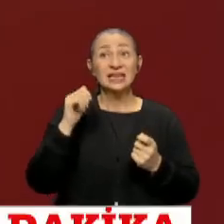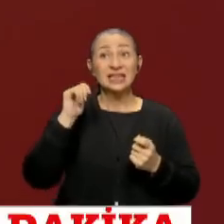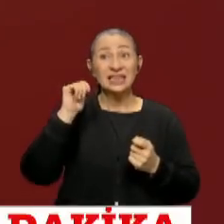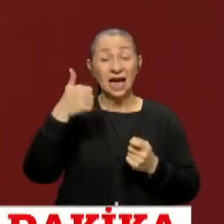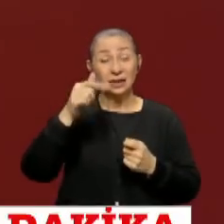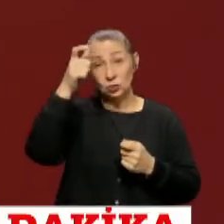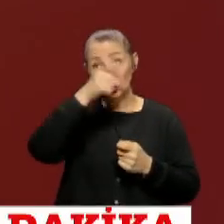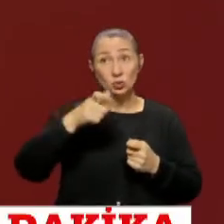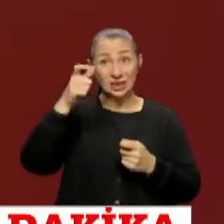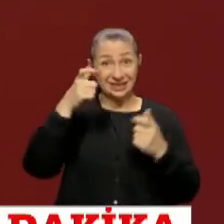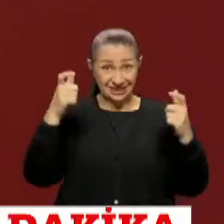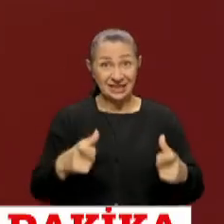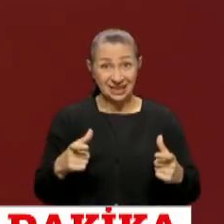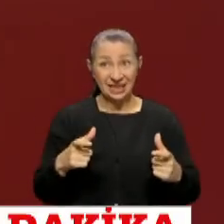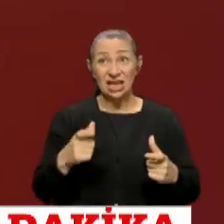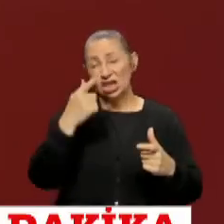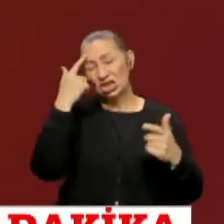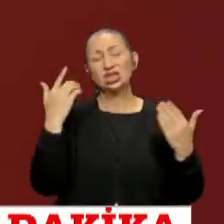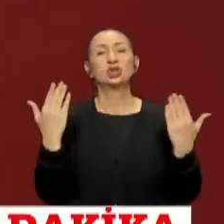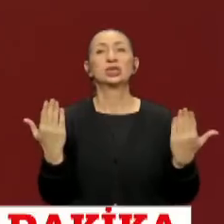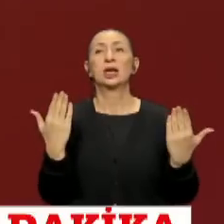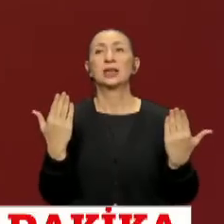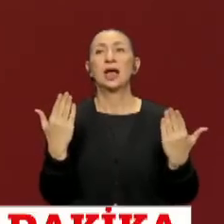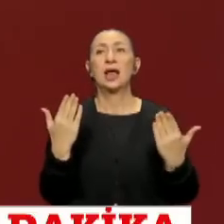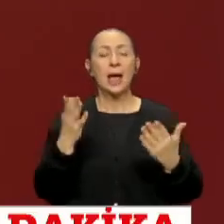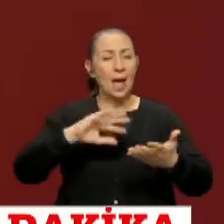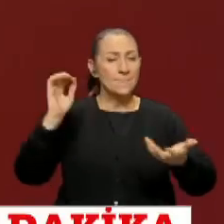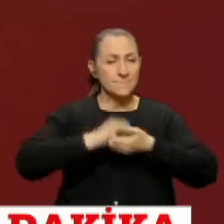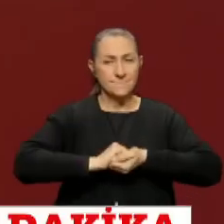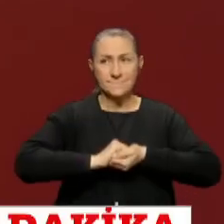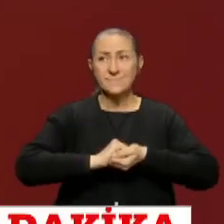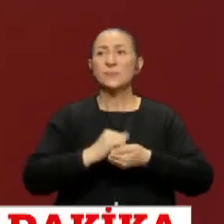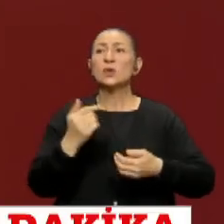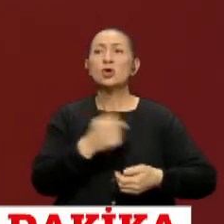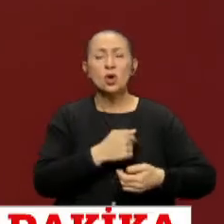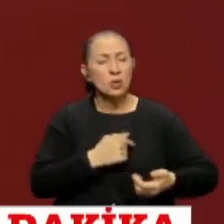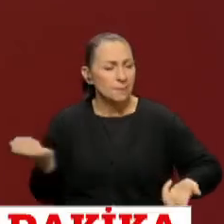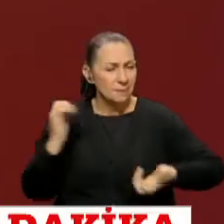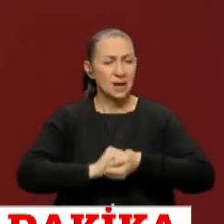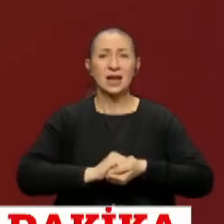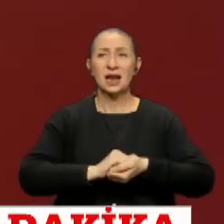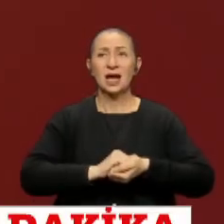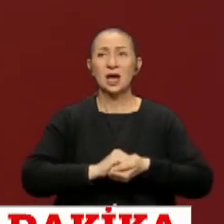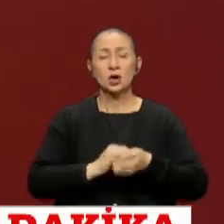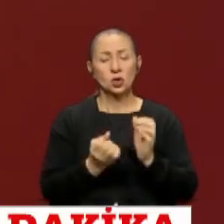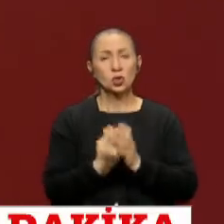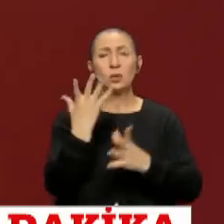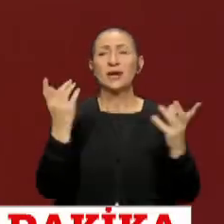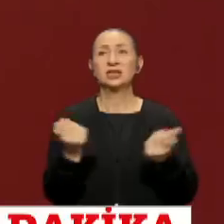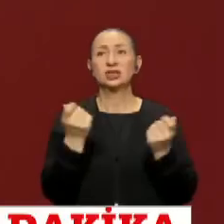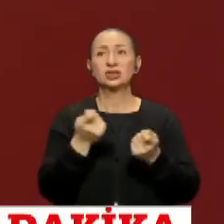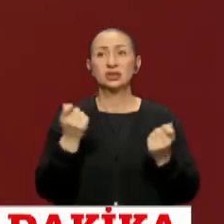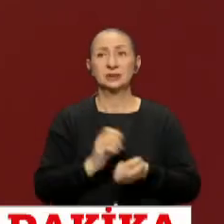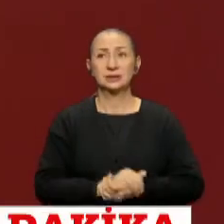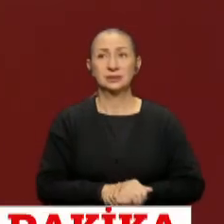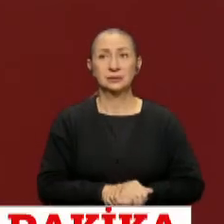Yarının Türkiye'sini inşallah el ele ve gönül gönüle kurmaya çalışacağız.